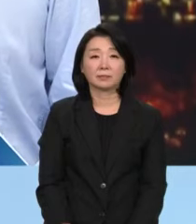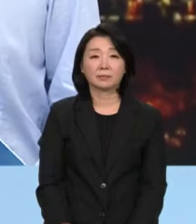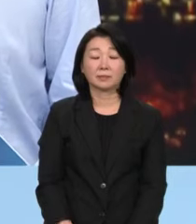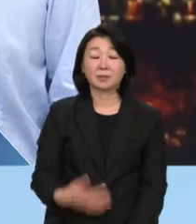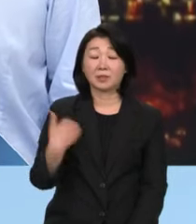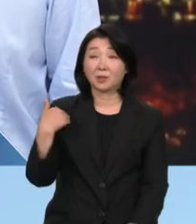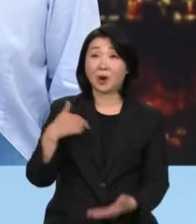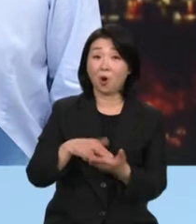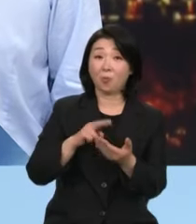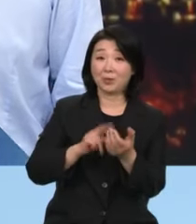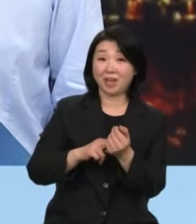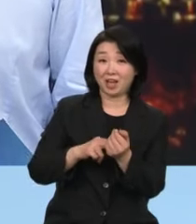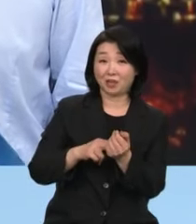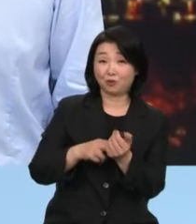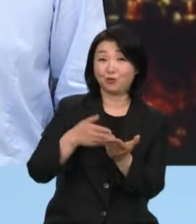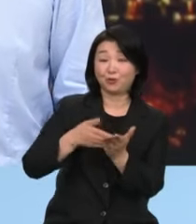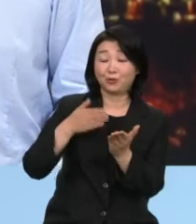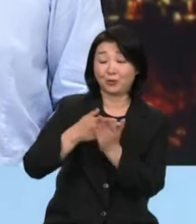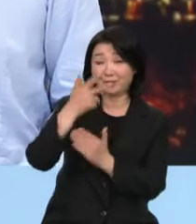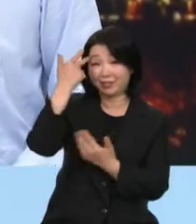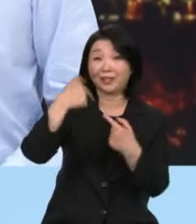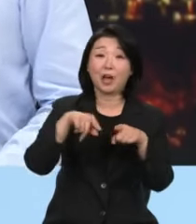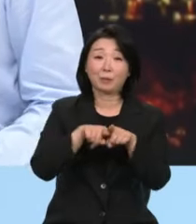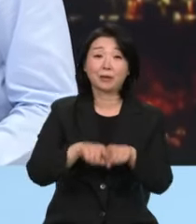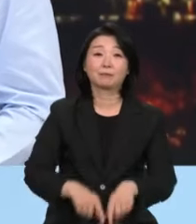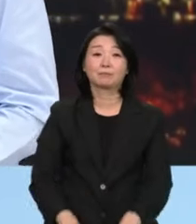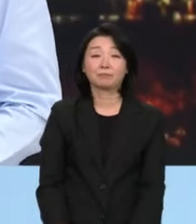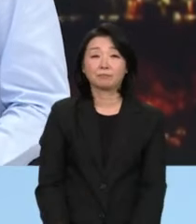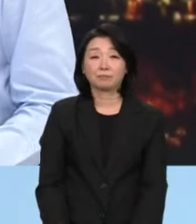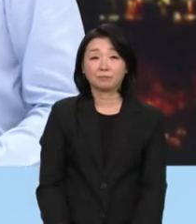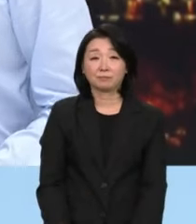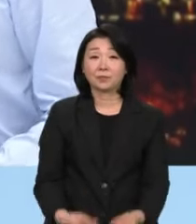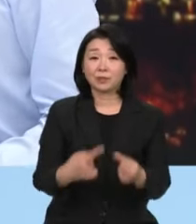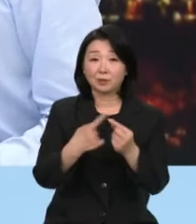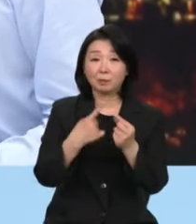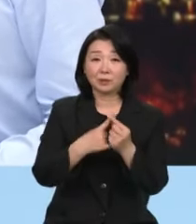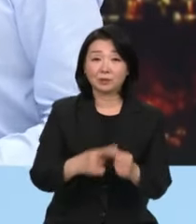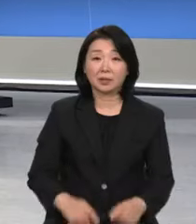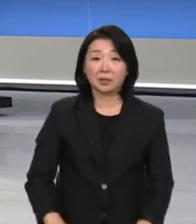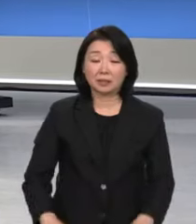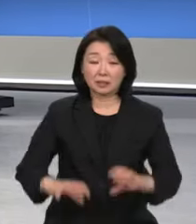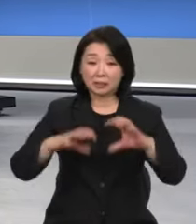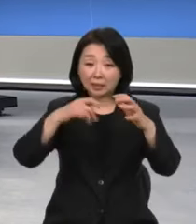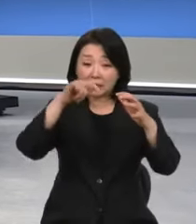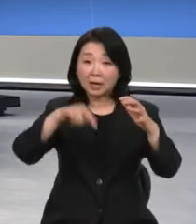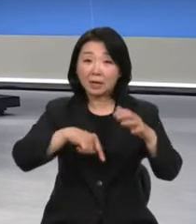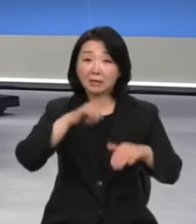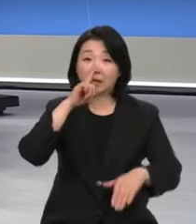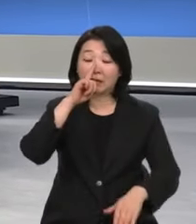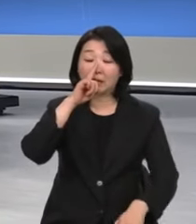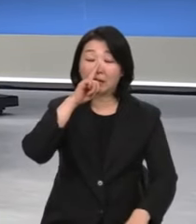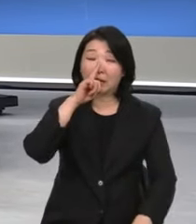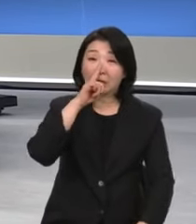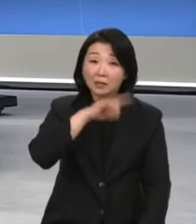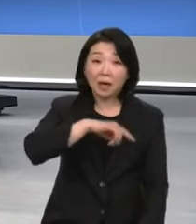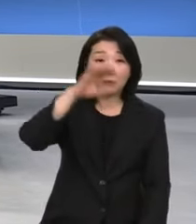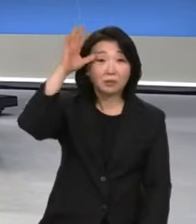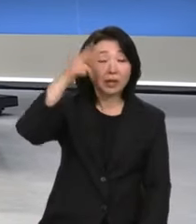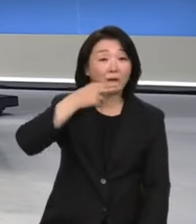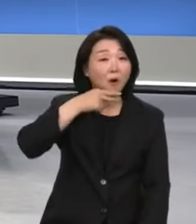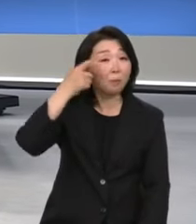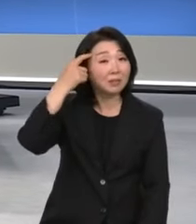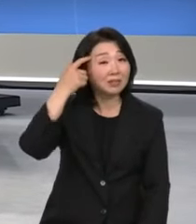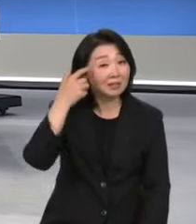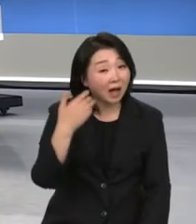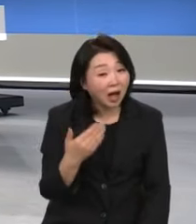네, 돌비뉴스 이성대 기자 나왔습니다. 첫 번째 볼까요? 네, 첫 번째 이슈는 세상에 나쁜 개는 없는가?